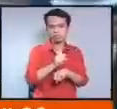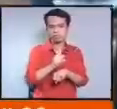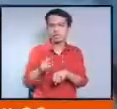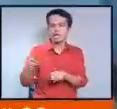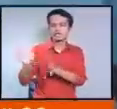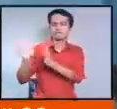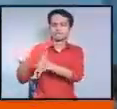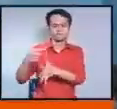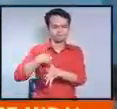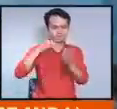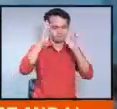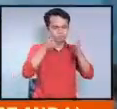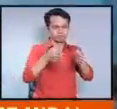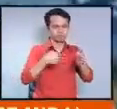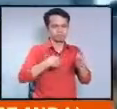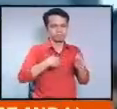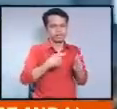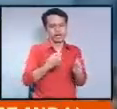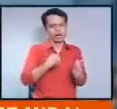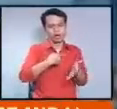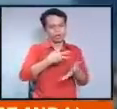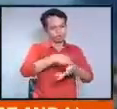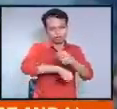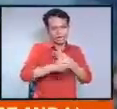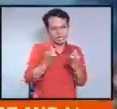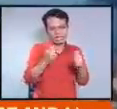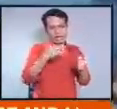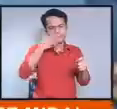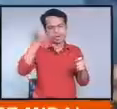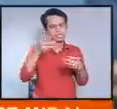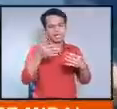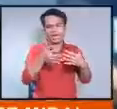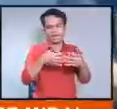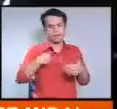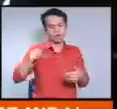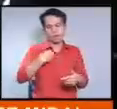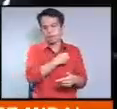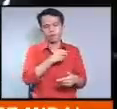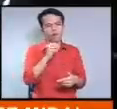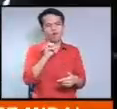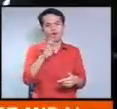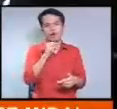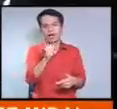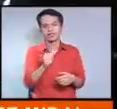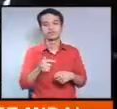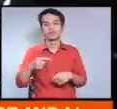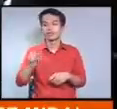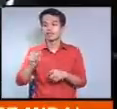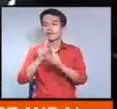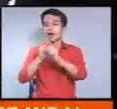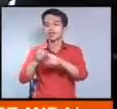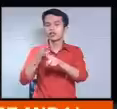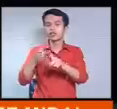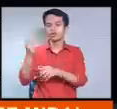na lang sila. Basta ako, ginagawa ko yung lahat, whether miyembro ako ng cabinet o hindi. Sinagot din niya ang pahayag ni